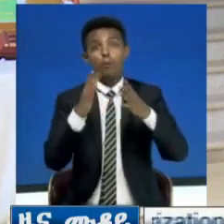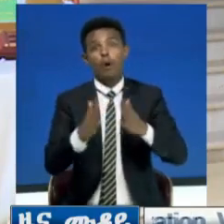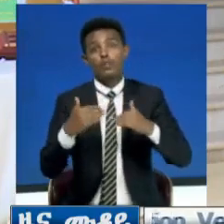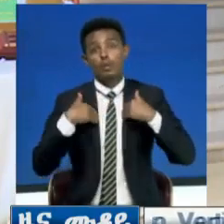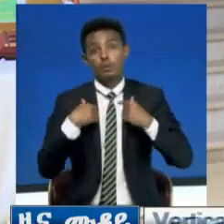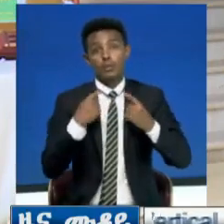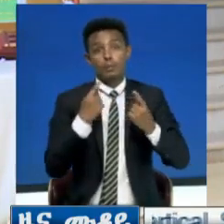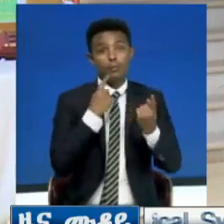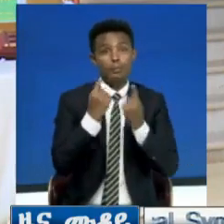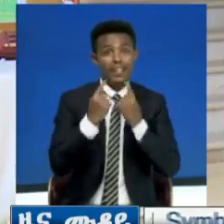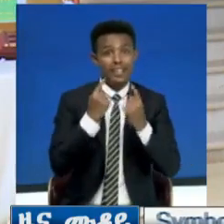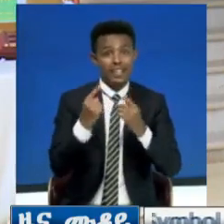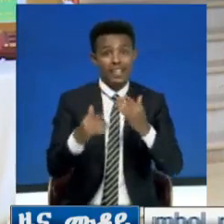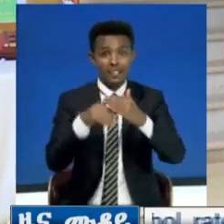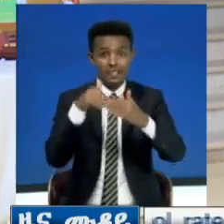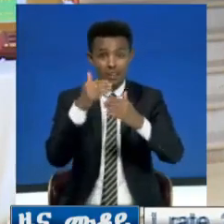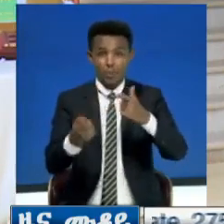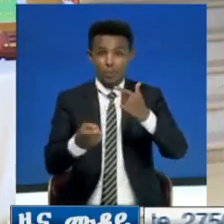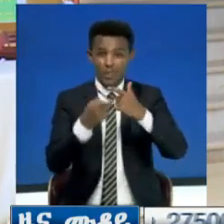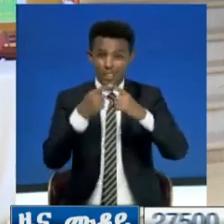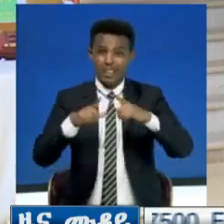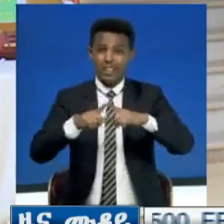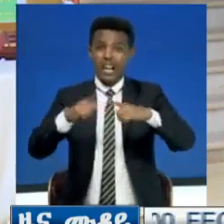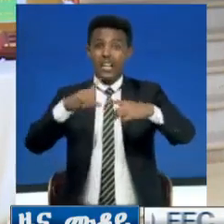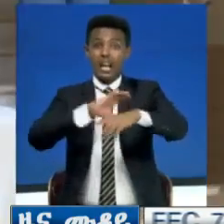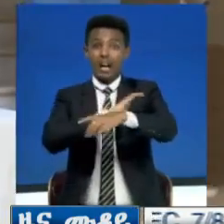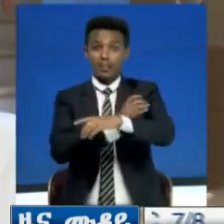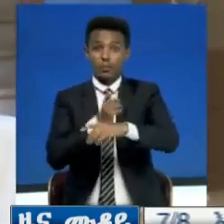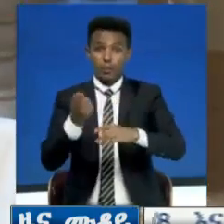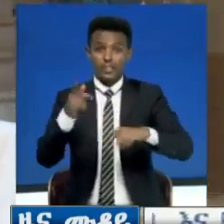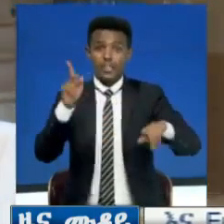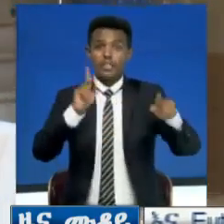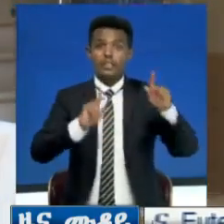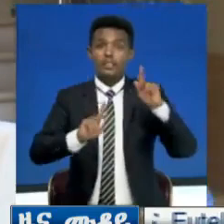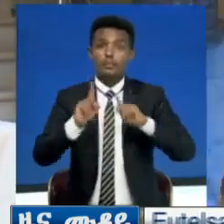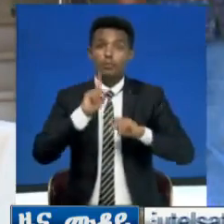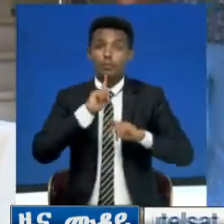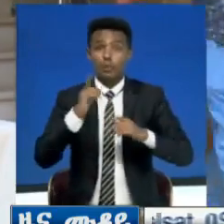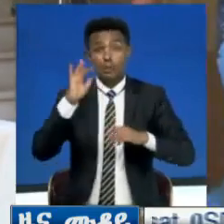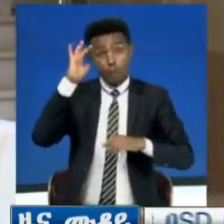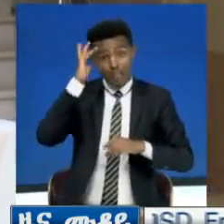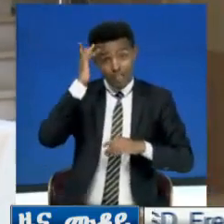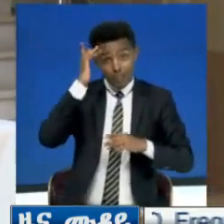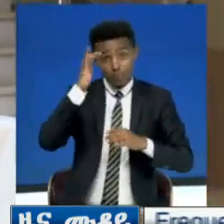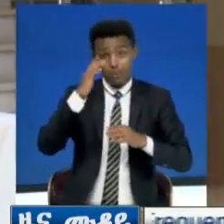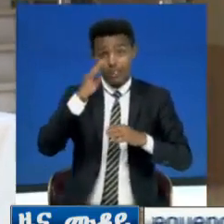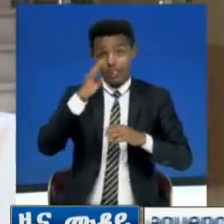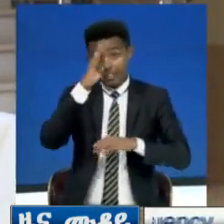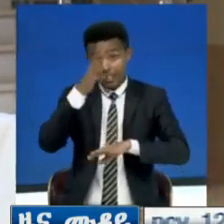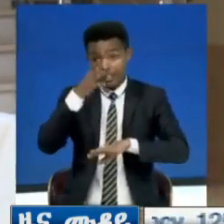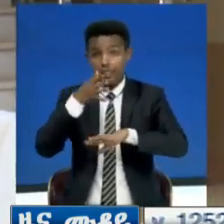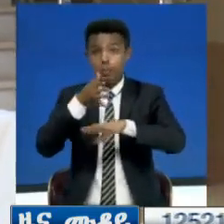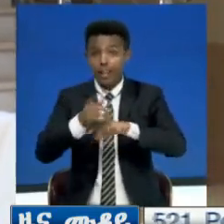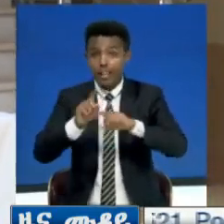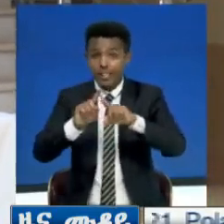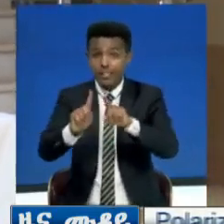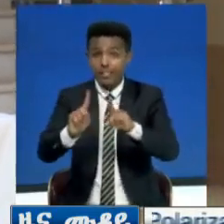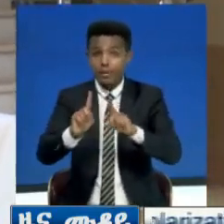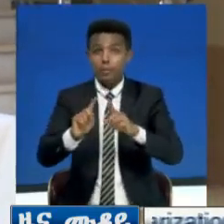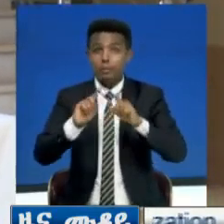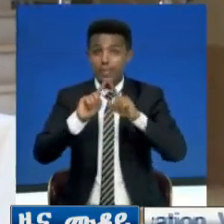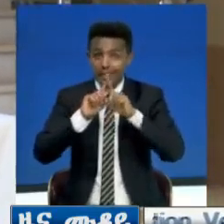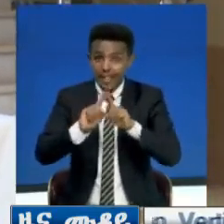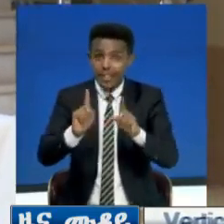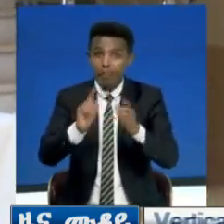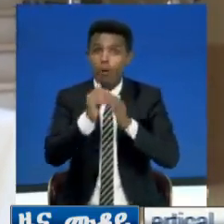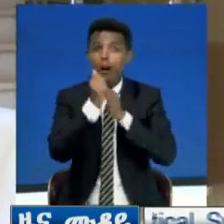ደረጃ። ሁለተኛ ትልቅ አቅም የሆነን ህዝቡ ነው። ወረርሽኙ ከተከሰተ በኋላ ግን በተለይ አመራሩም እዚህ አካባቢ